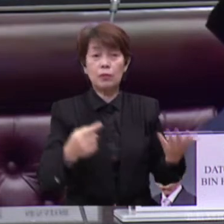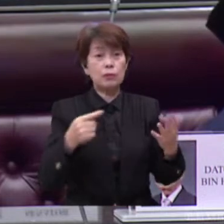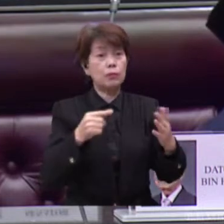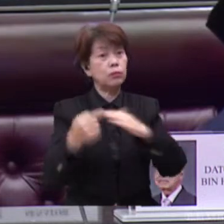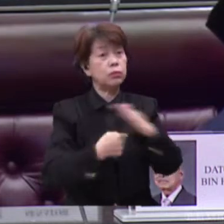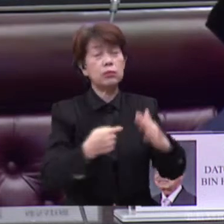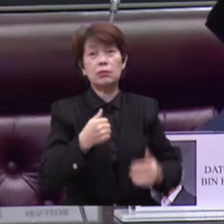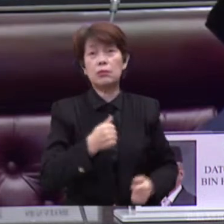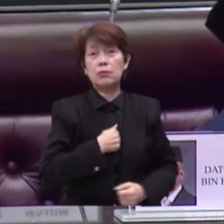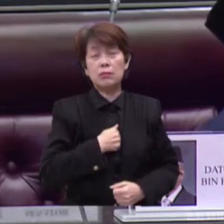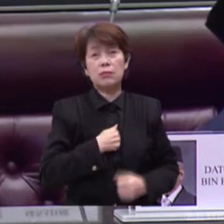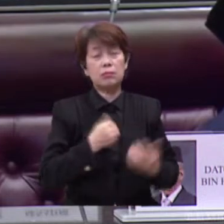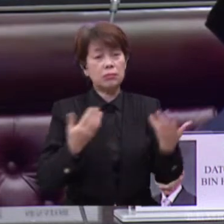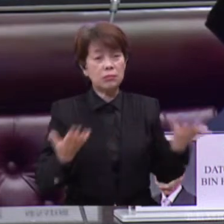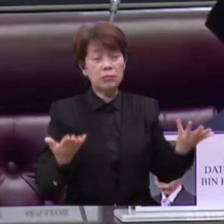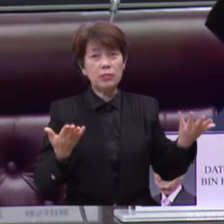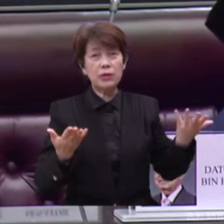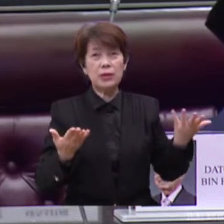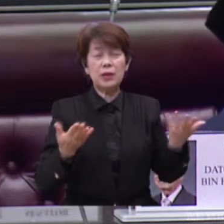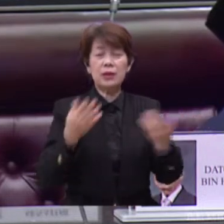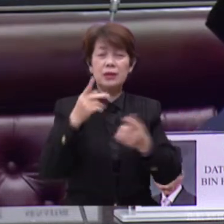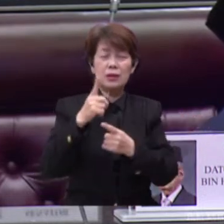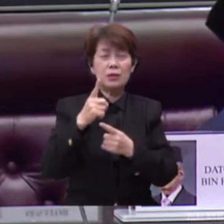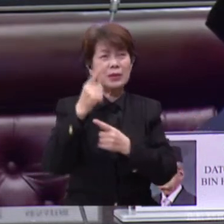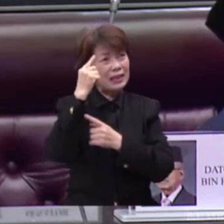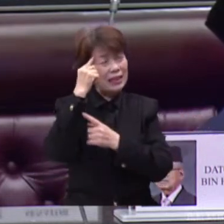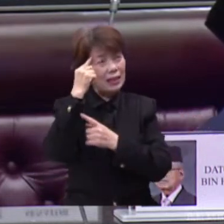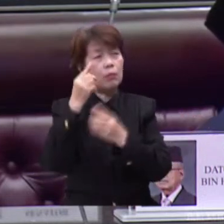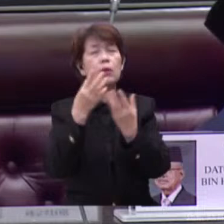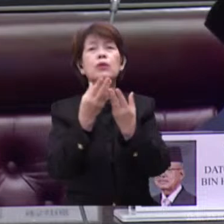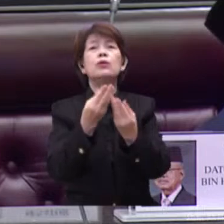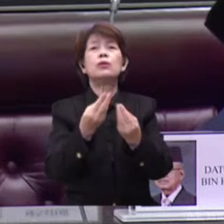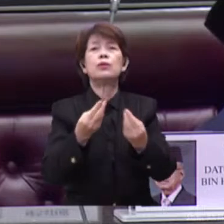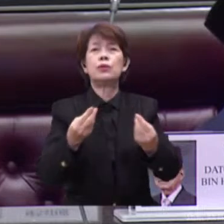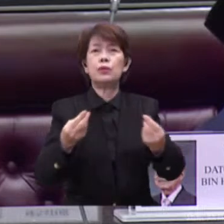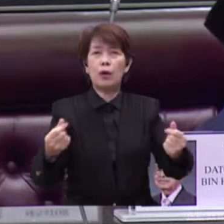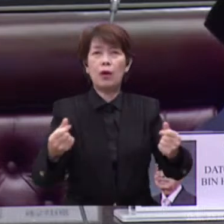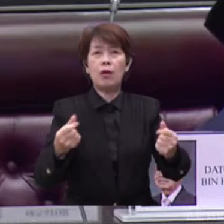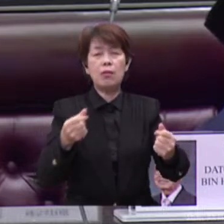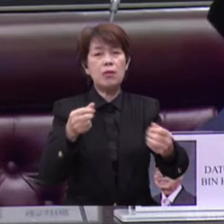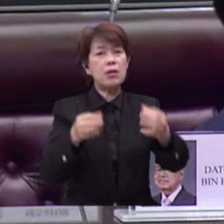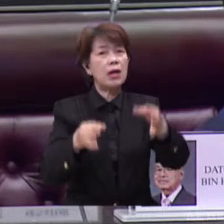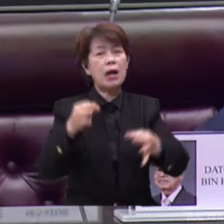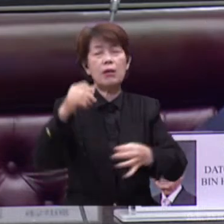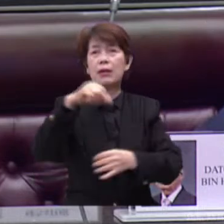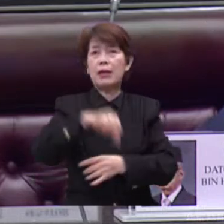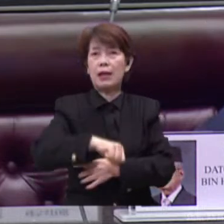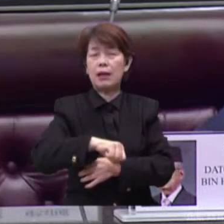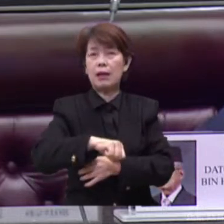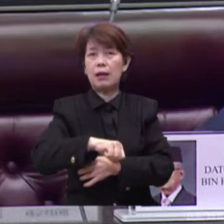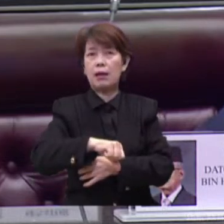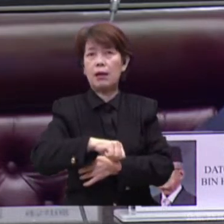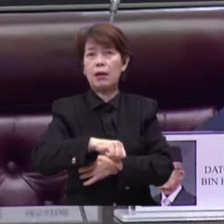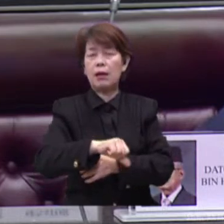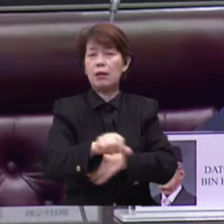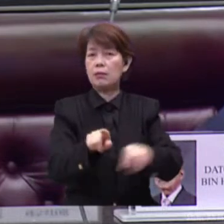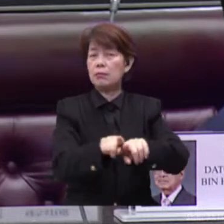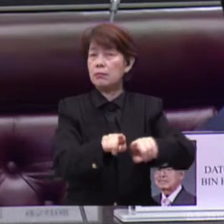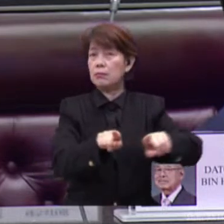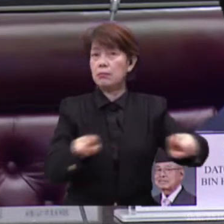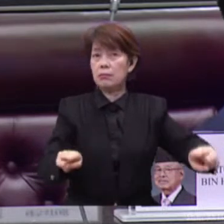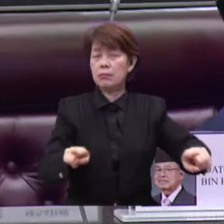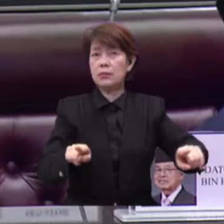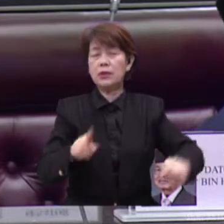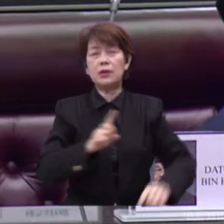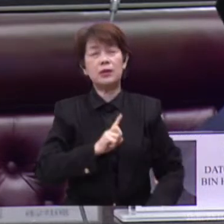ini sebagai satu satu penyelesaian kepada kegagalan tetapi kita Islam cepat Dalam Islam kita